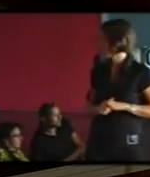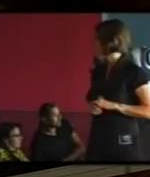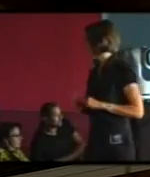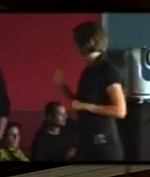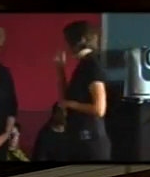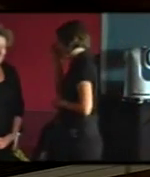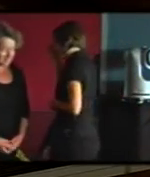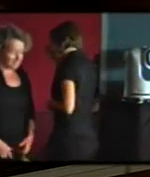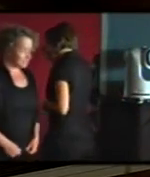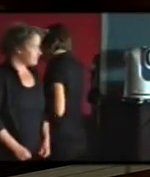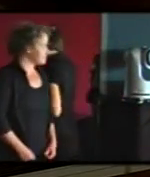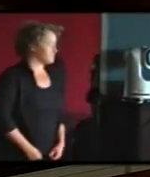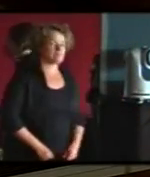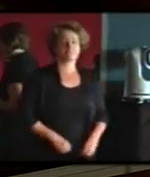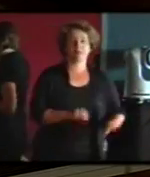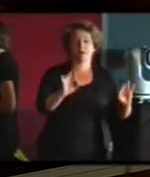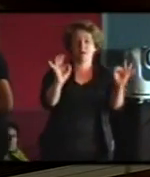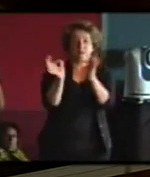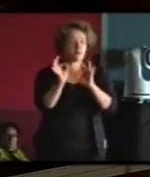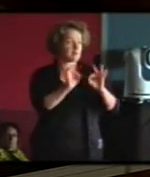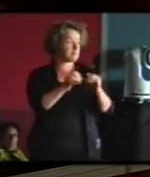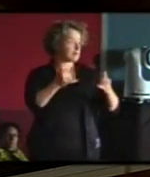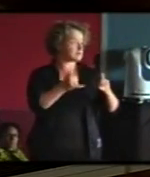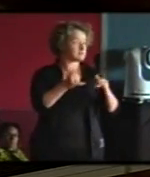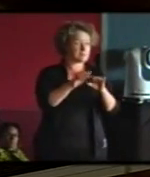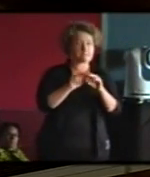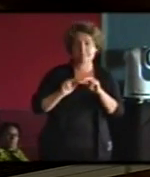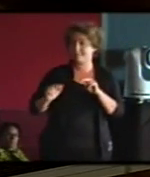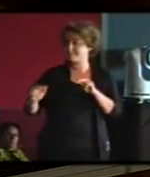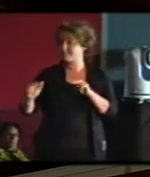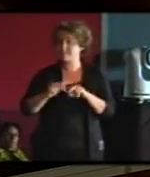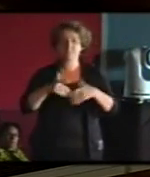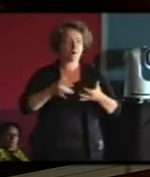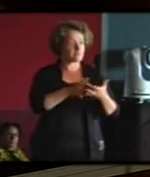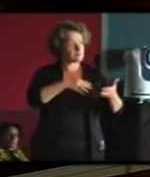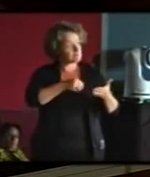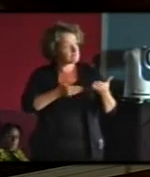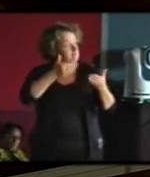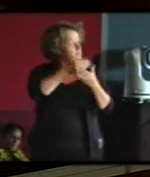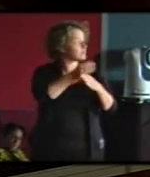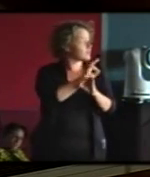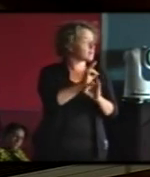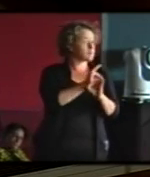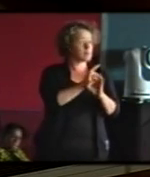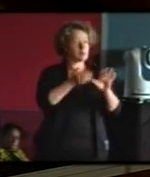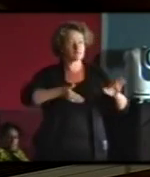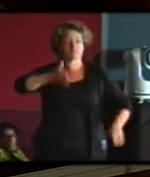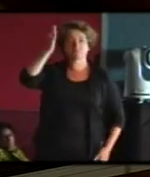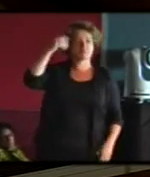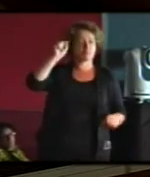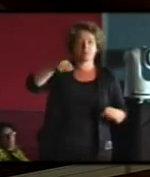Non, il n'y a pas de promoteur impliqué dans ces opérations bordelaises qui souhaiteraient intervenir. Il faut vous manifester violemment parce